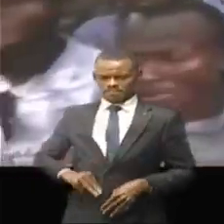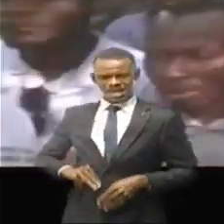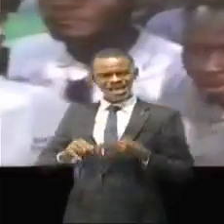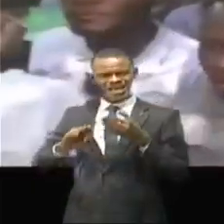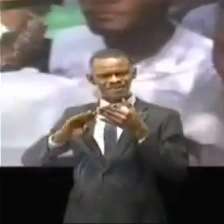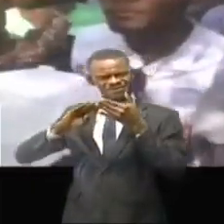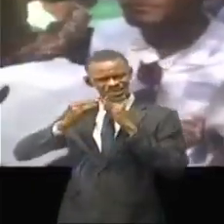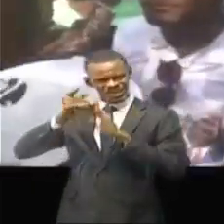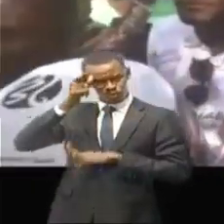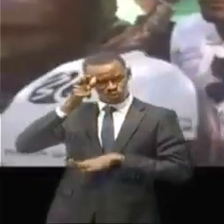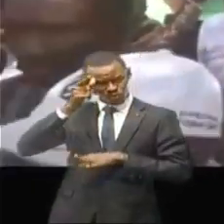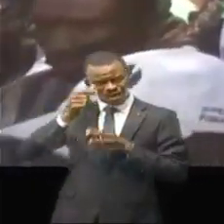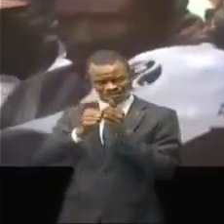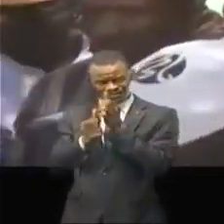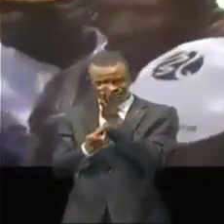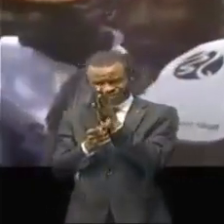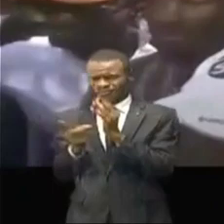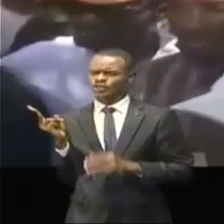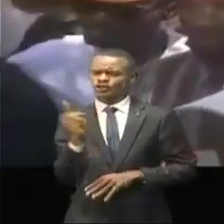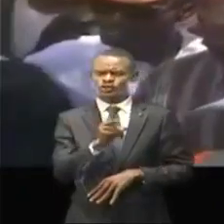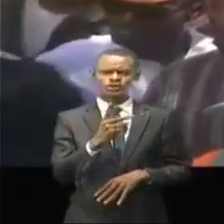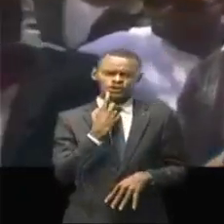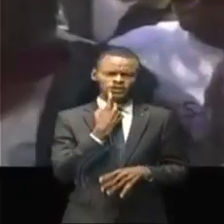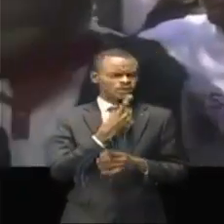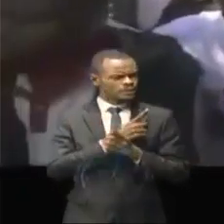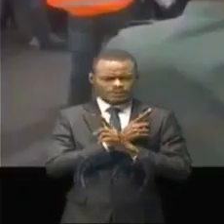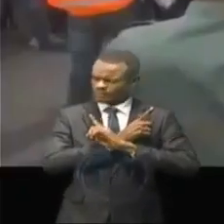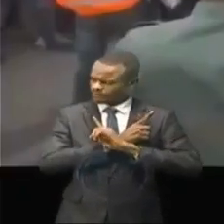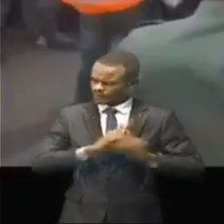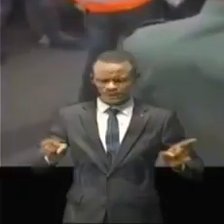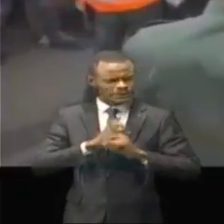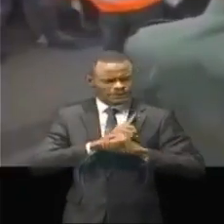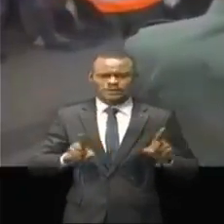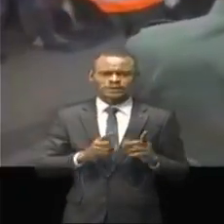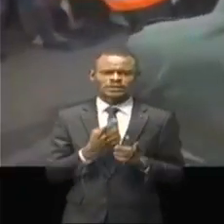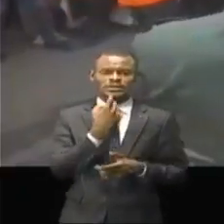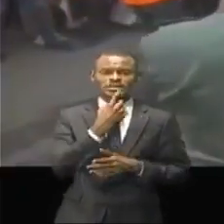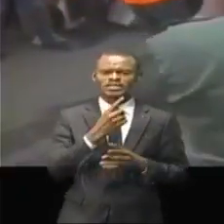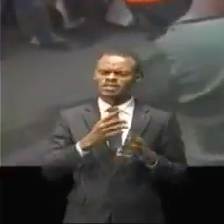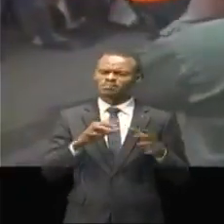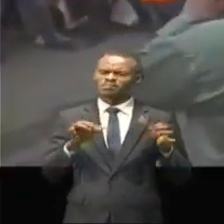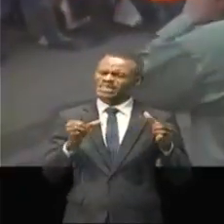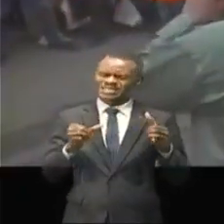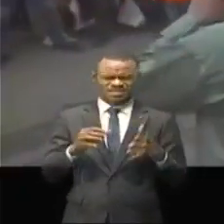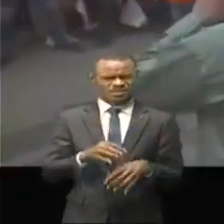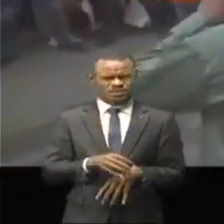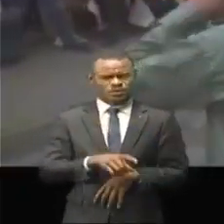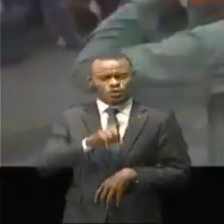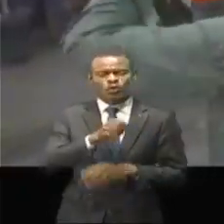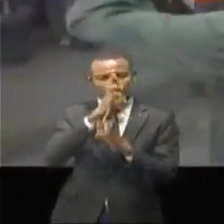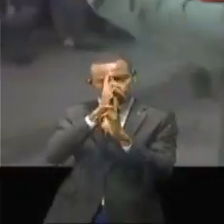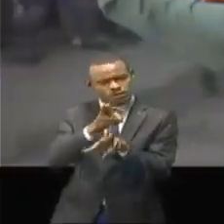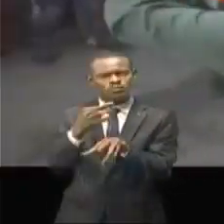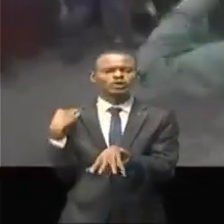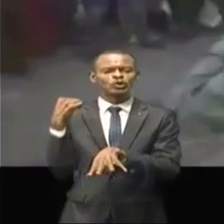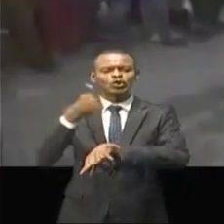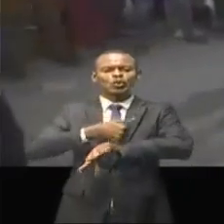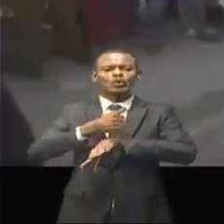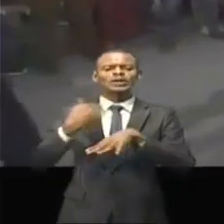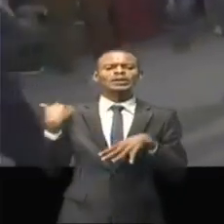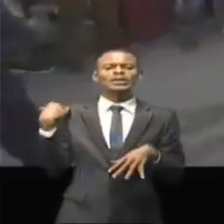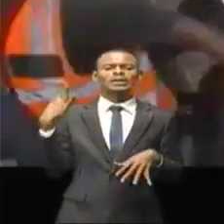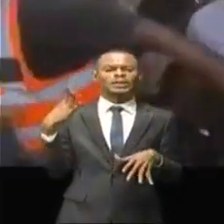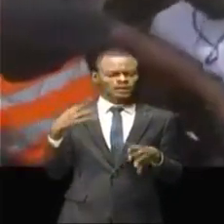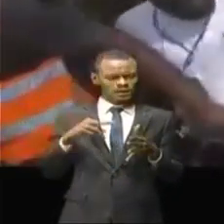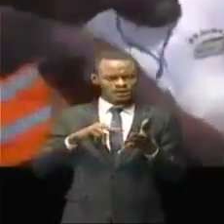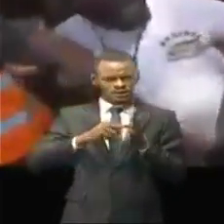autorités. Fini la récréation, assène le maire de Lubumbashi, Martin Kazembechula, dans son adresse aux intéressés. Décidé